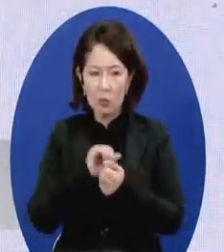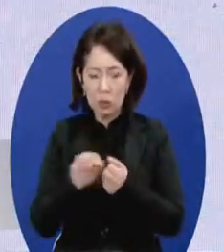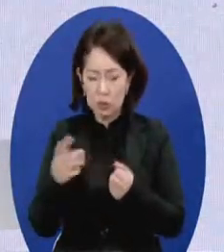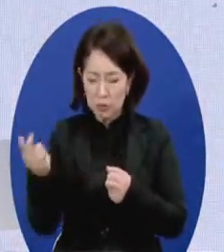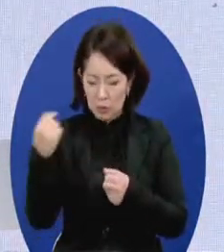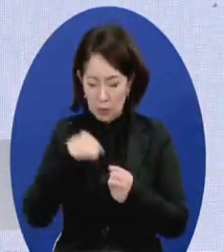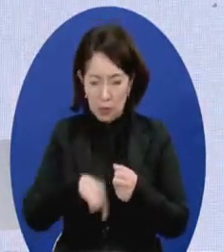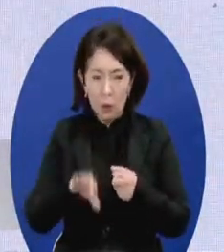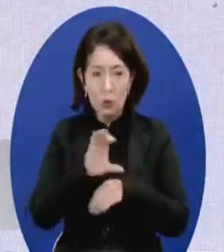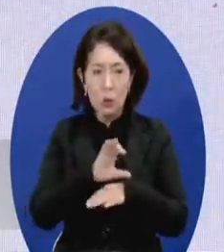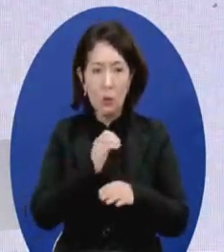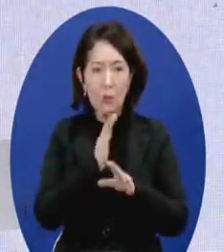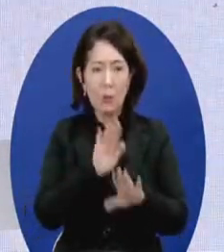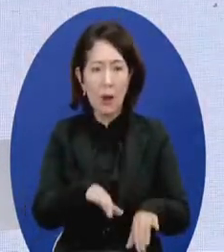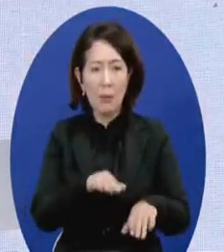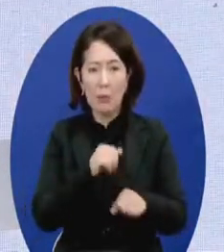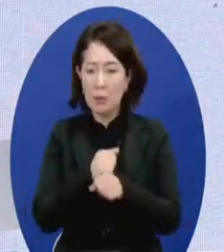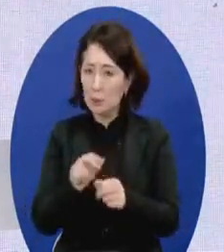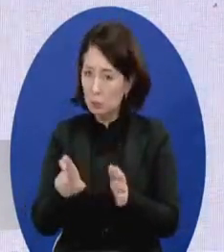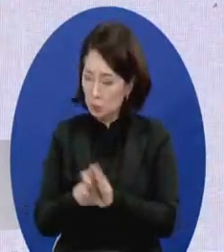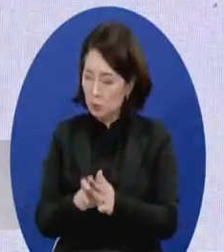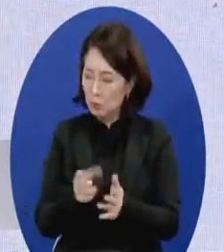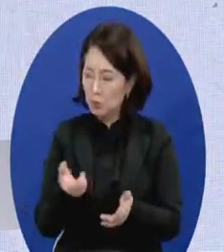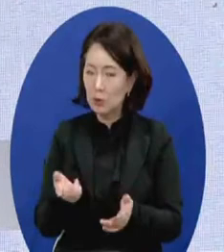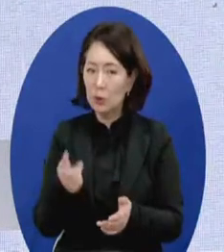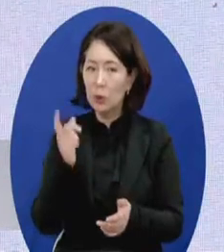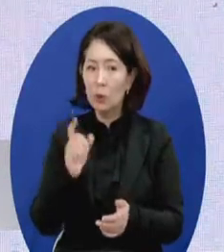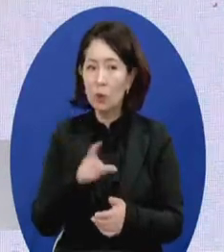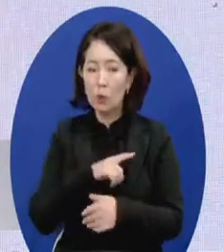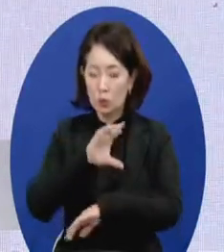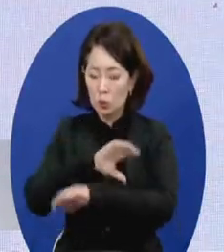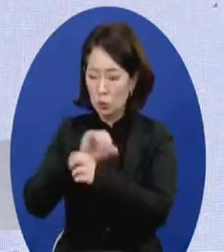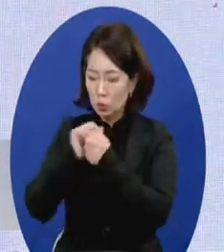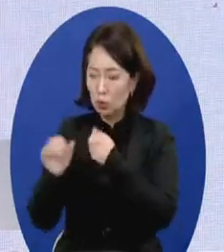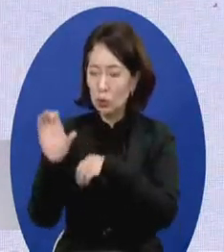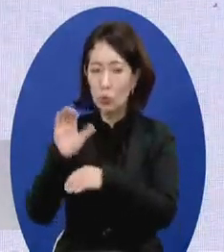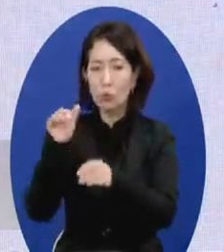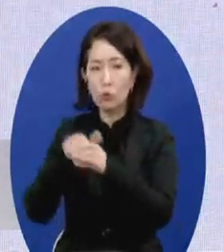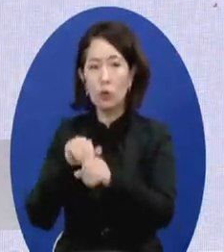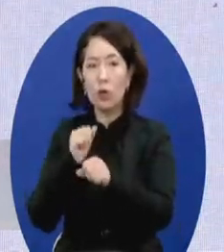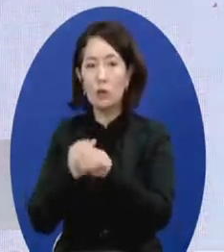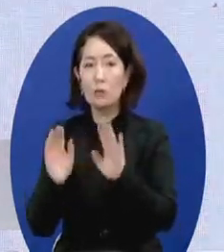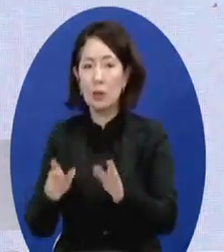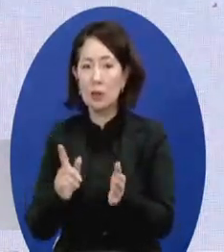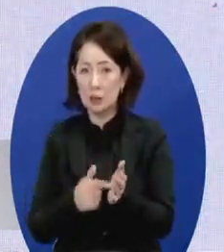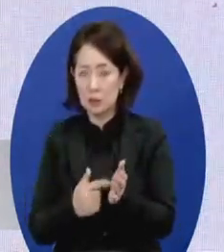сурч ирээ сумандаа ажиллах болохгүй гэж. Тэр хүн хамгийн гол нь сургуулаа төгсч ирээ сумандаа ажиллах хэрэгтэй.